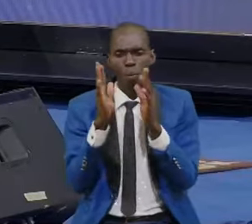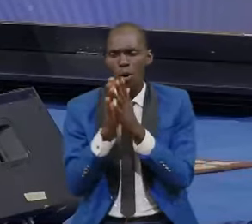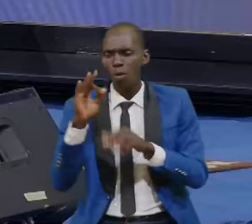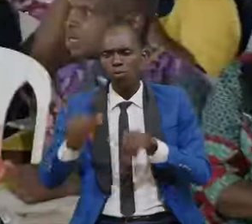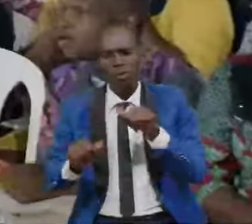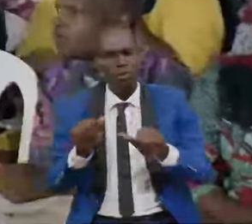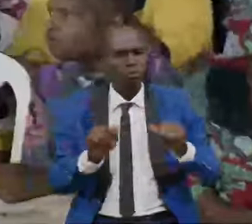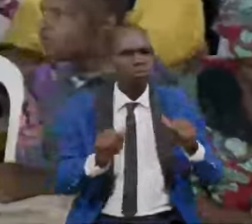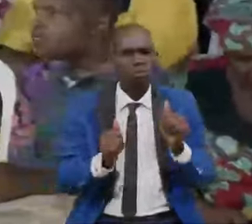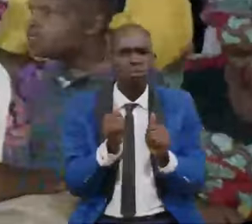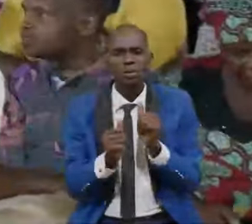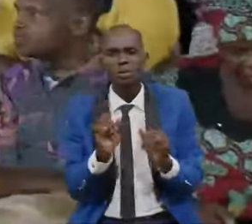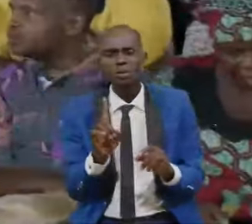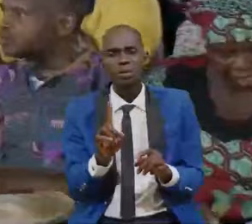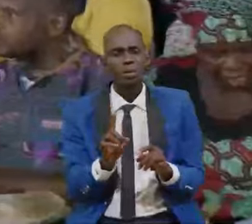Dis-le à haute voix.